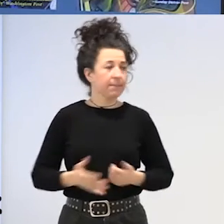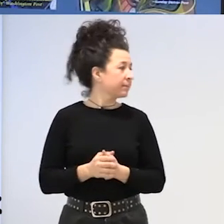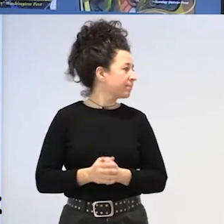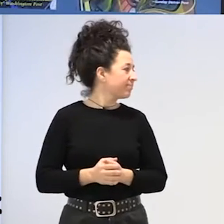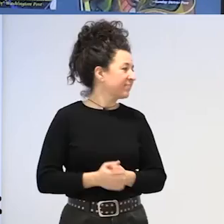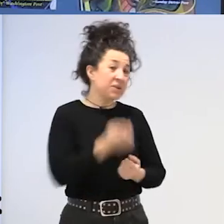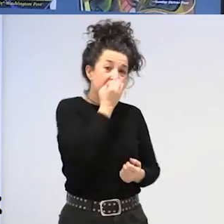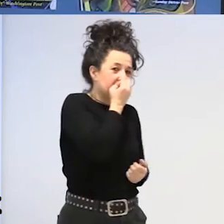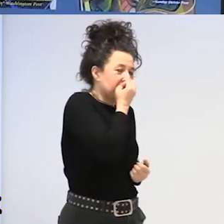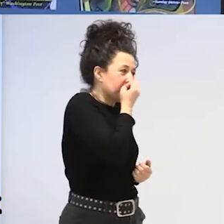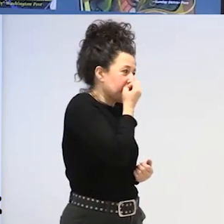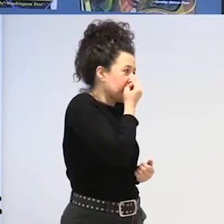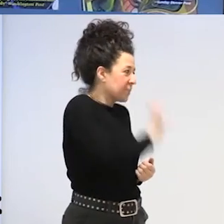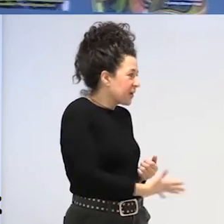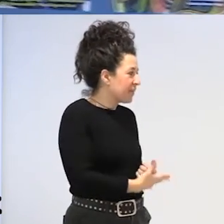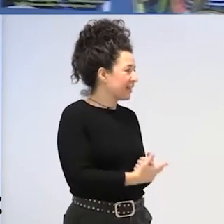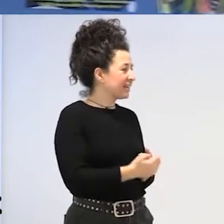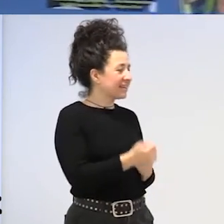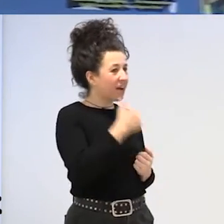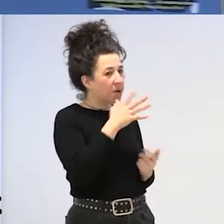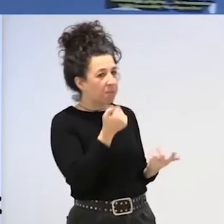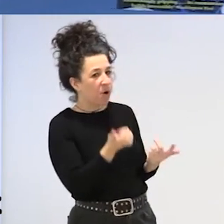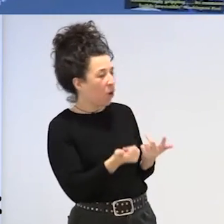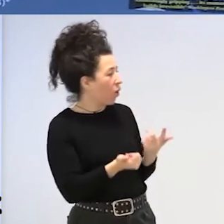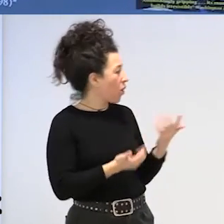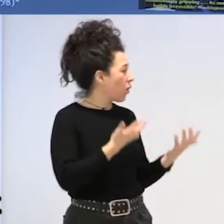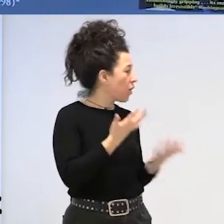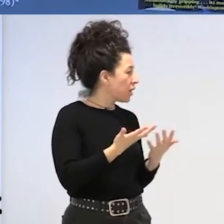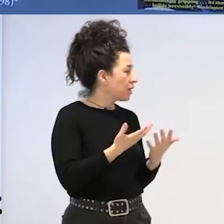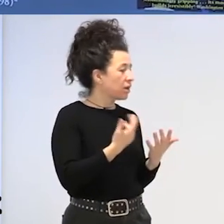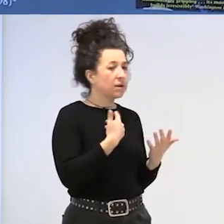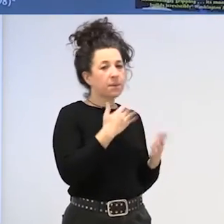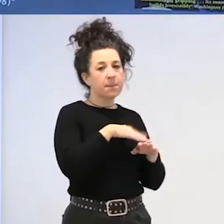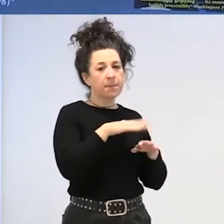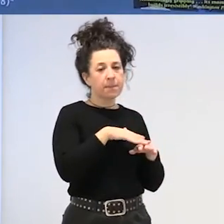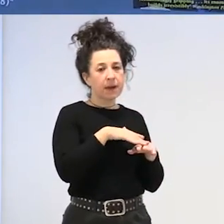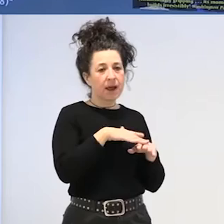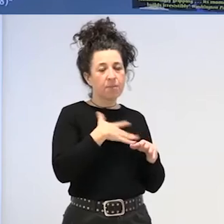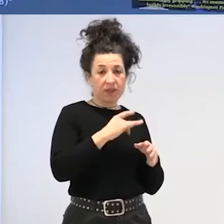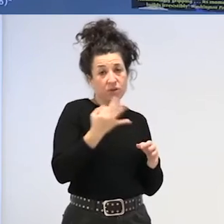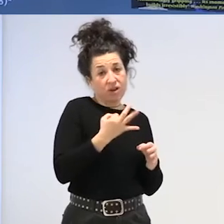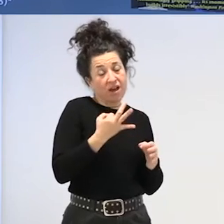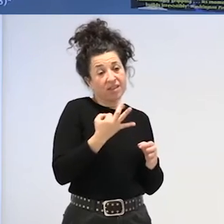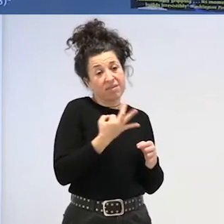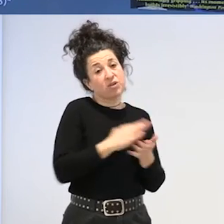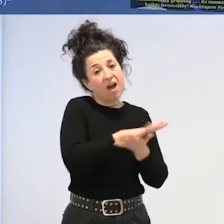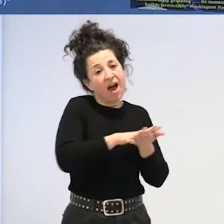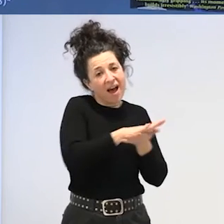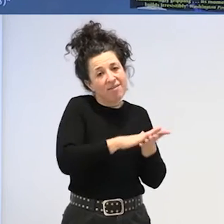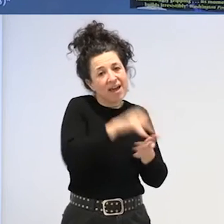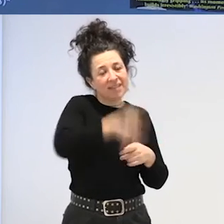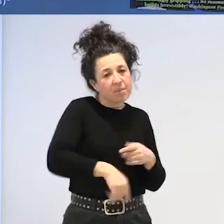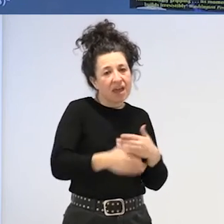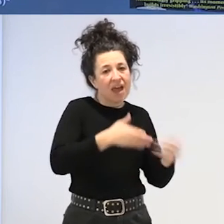Osongi. Bueno, eta horre, pixkat gaztelaniaz idazten duten eta zeo mintzatu beharko gara, repasu